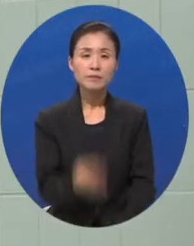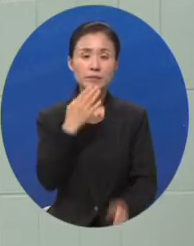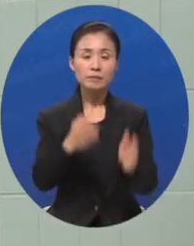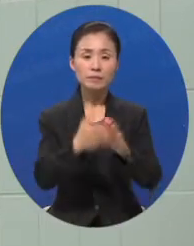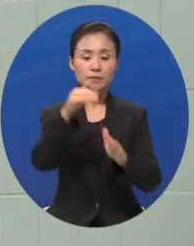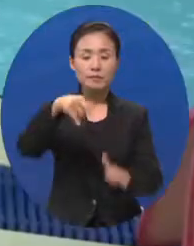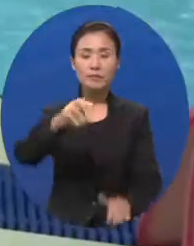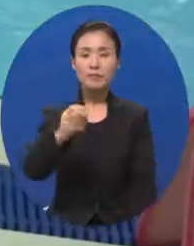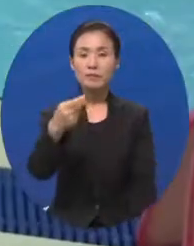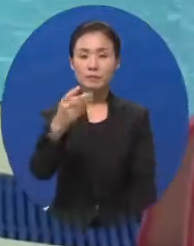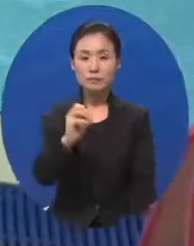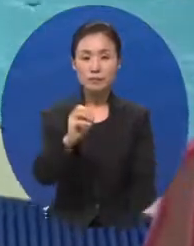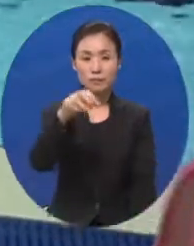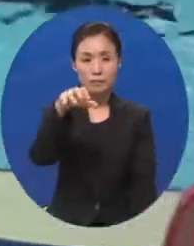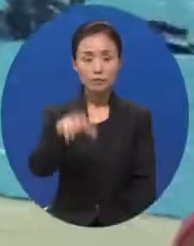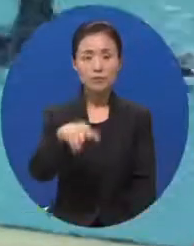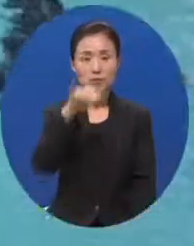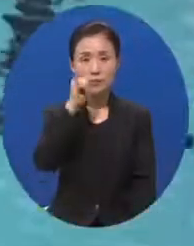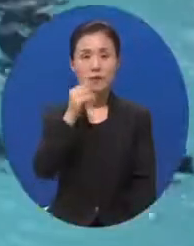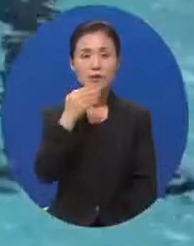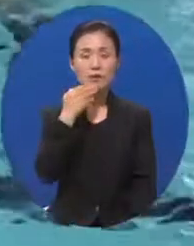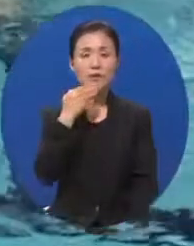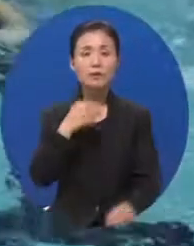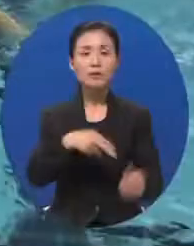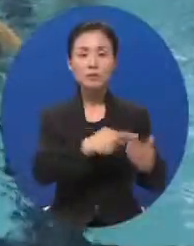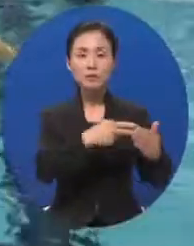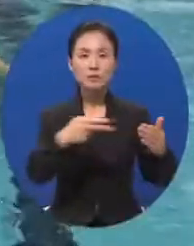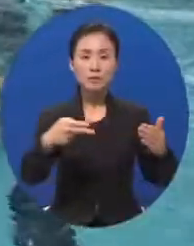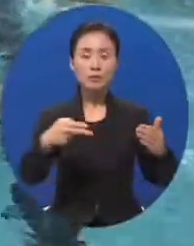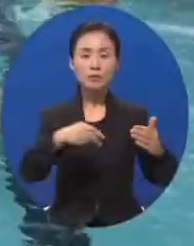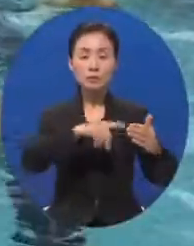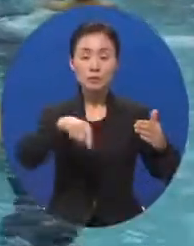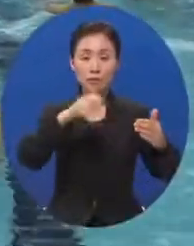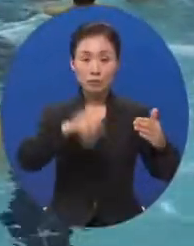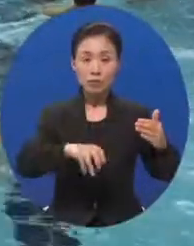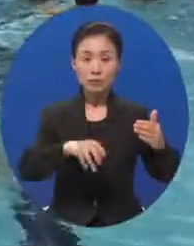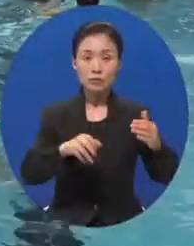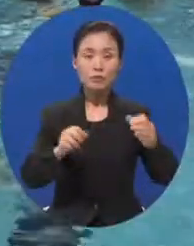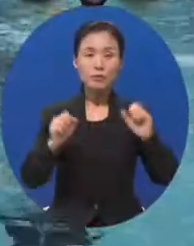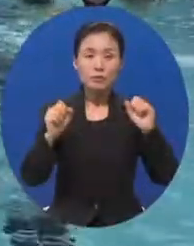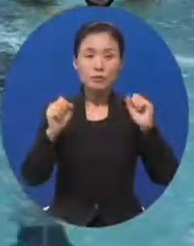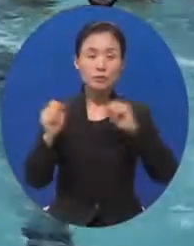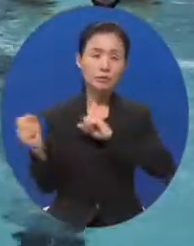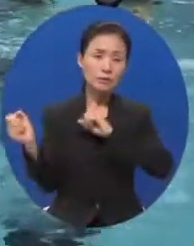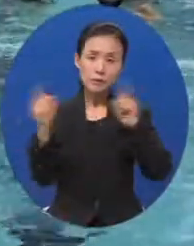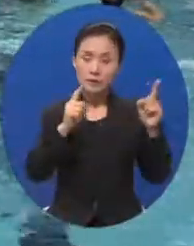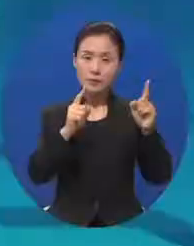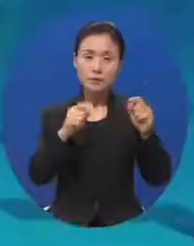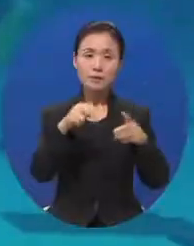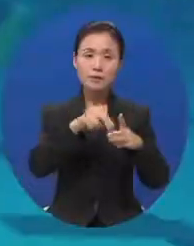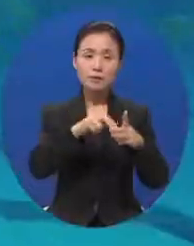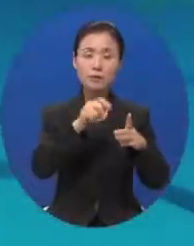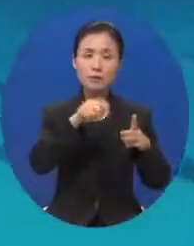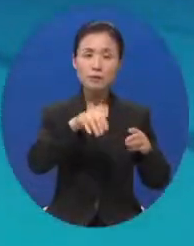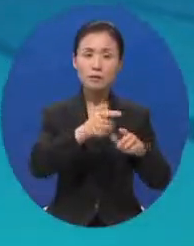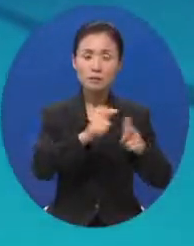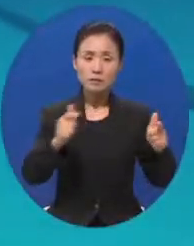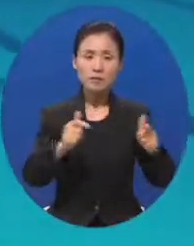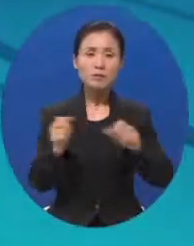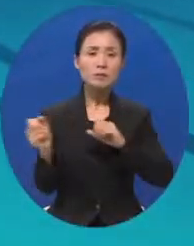서울시 강동구에 위치한 서울수중재활센터. 이곳에서는 다양한 수중운동 프로그램이 진행되고